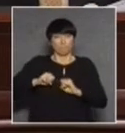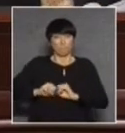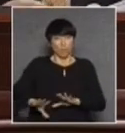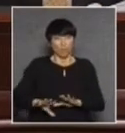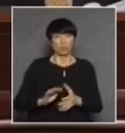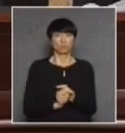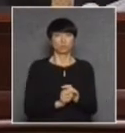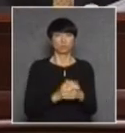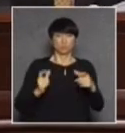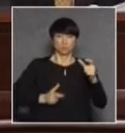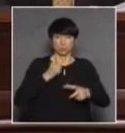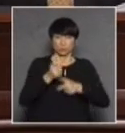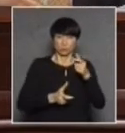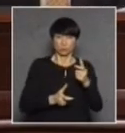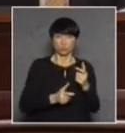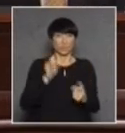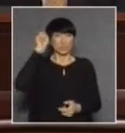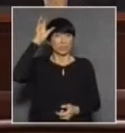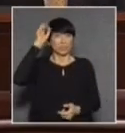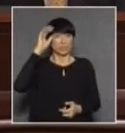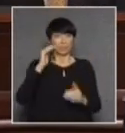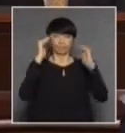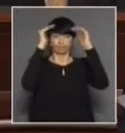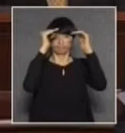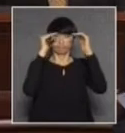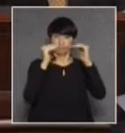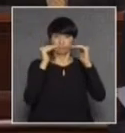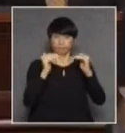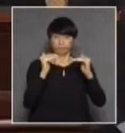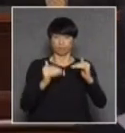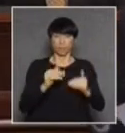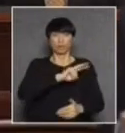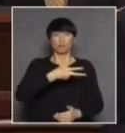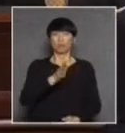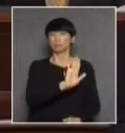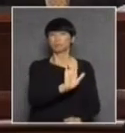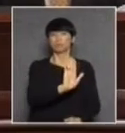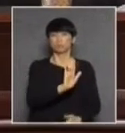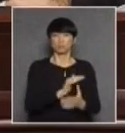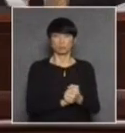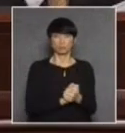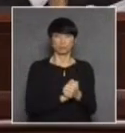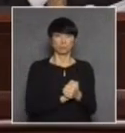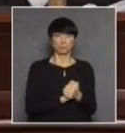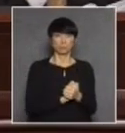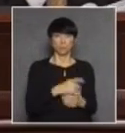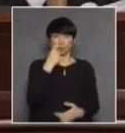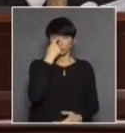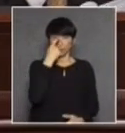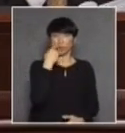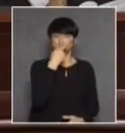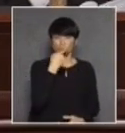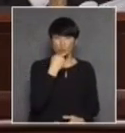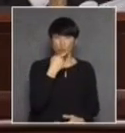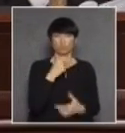支建議的排序一般不會改變。引述完畢。咁究竟梁振英咪話俾我哋